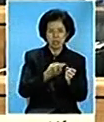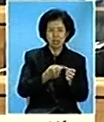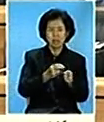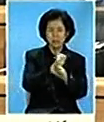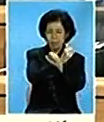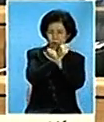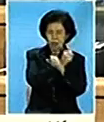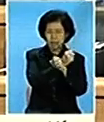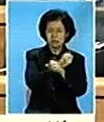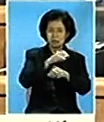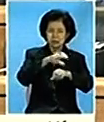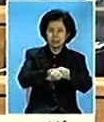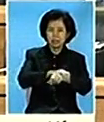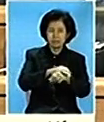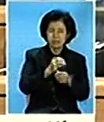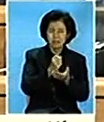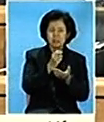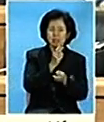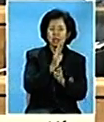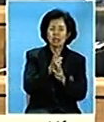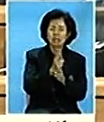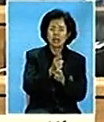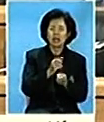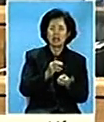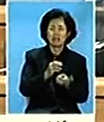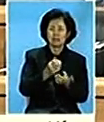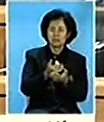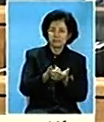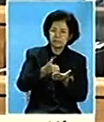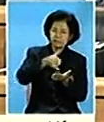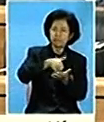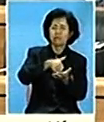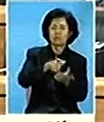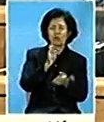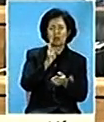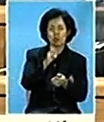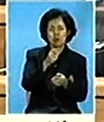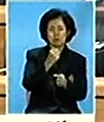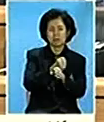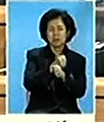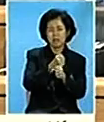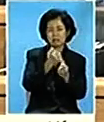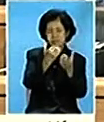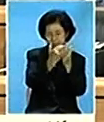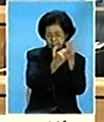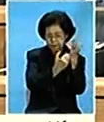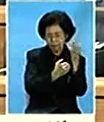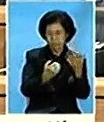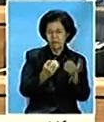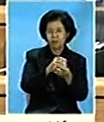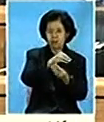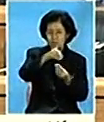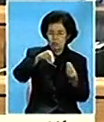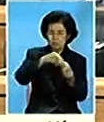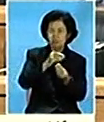ามการเยียวยารักษาการบำบัดฟื้นฟูซึ่งจะต้องทำงานอย่างเป็นแบบบูรณาการเพราะฉะนั้นอยาก